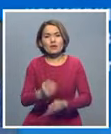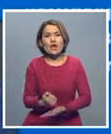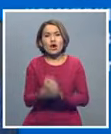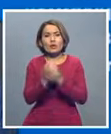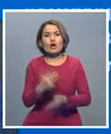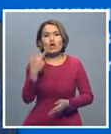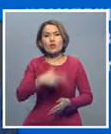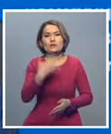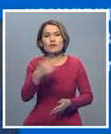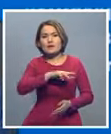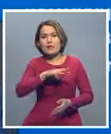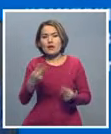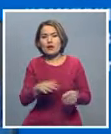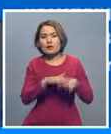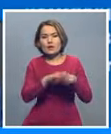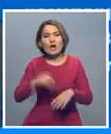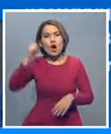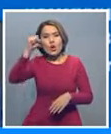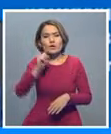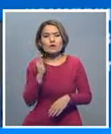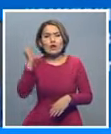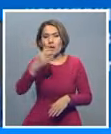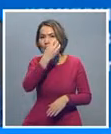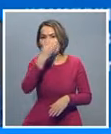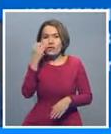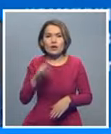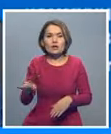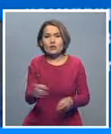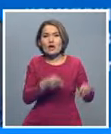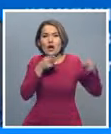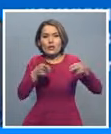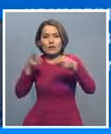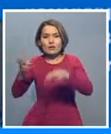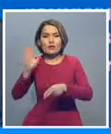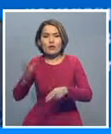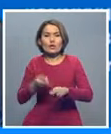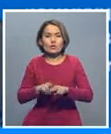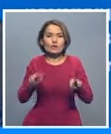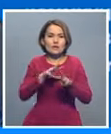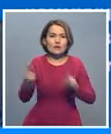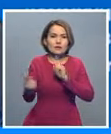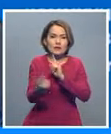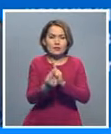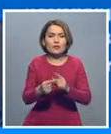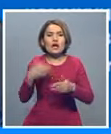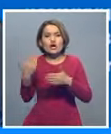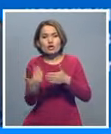Ақпан наурызда Түркменстан, Қырғызстан, Өзбекстан, Моңғолия елдеріне барамыз. Бұл елдерге тауар экспорттаудың жаңа